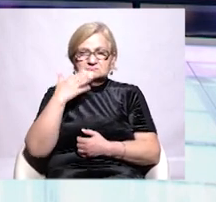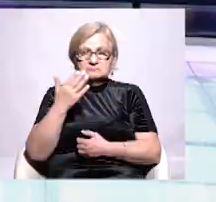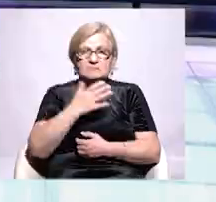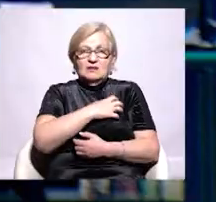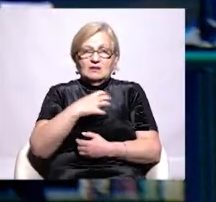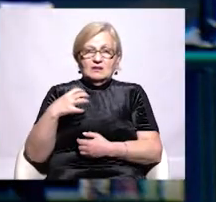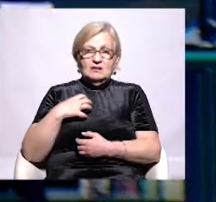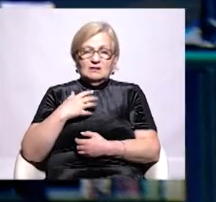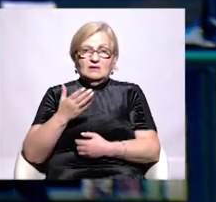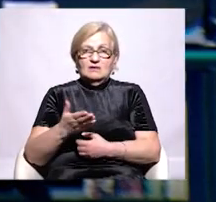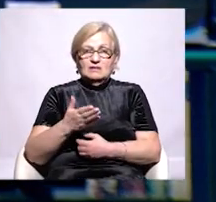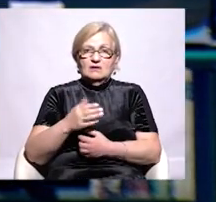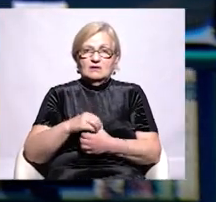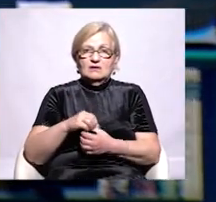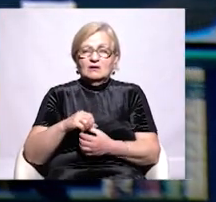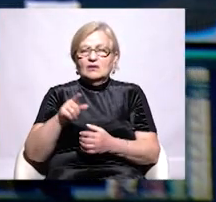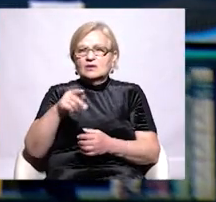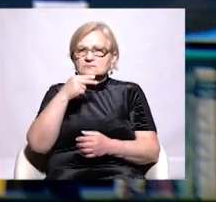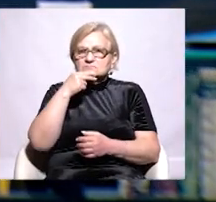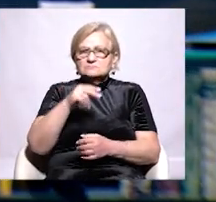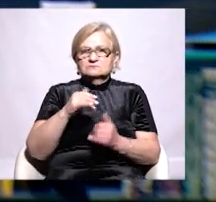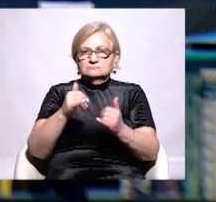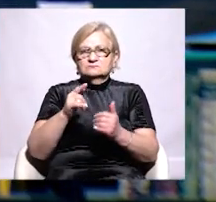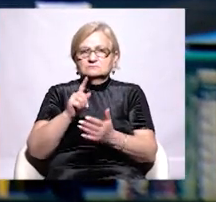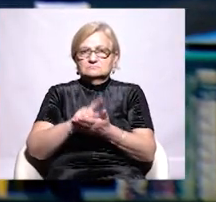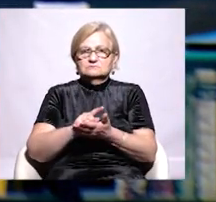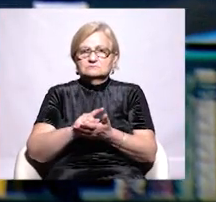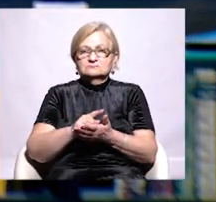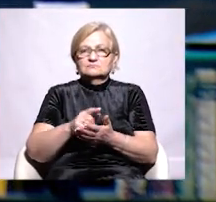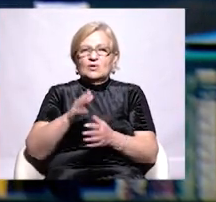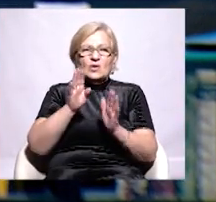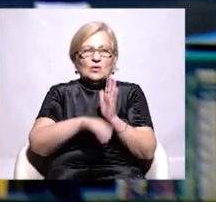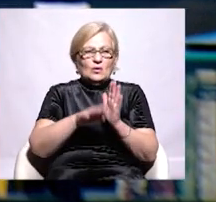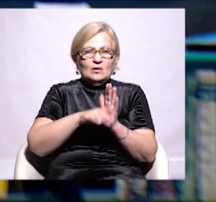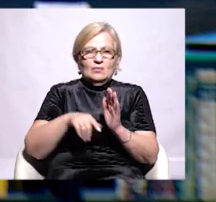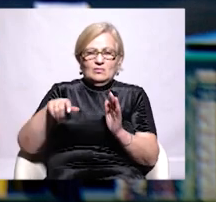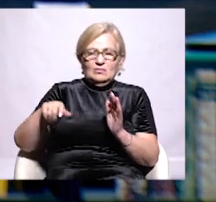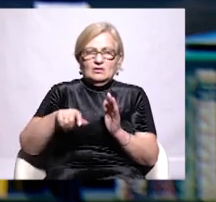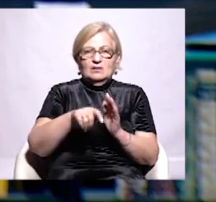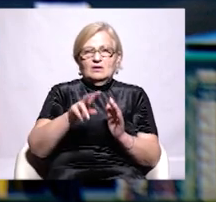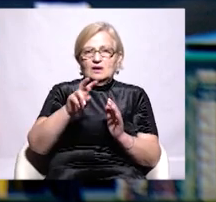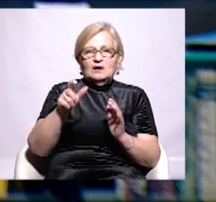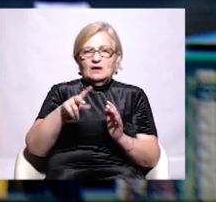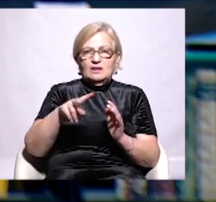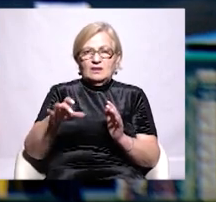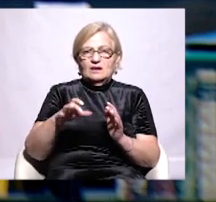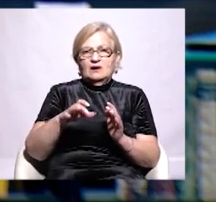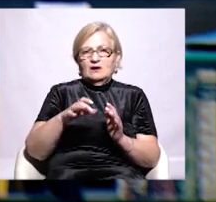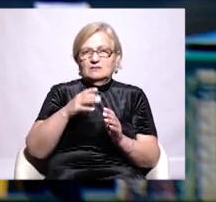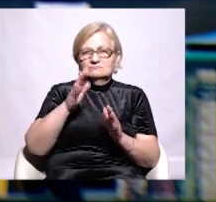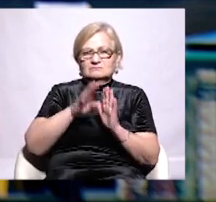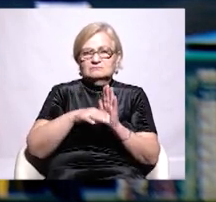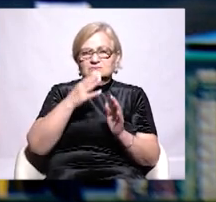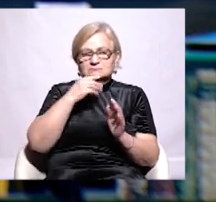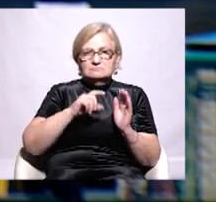რომელსაც ლამის უკვდავების წყარო უნდა მიართვას, ღელის წყალს შესთავაზებს, მოისურვებს, რომ ღელის წყალი შესთავაზოს.